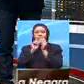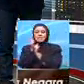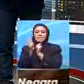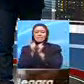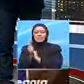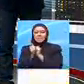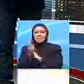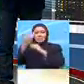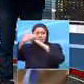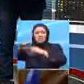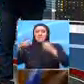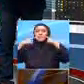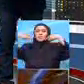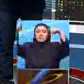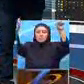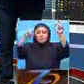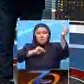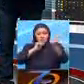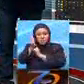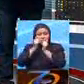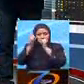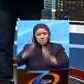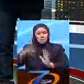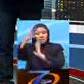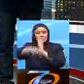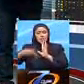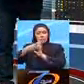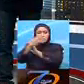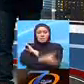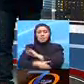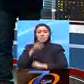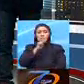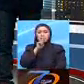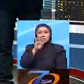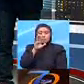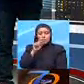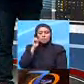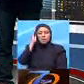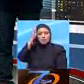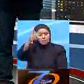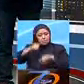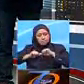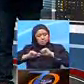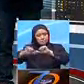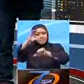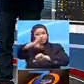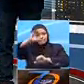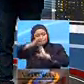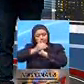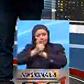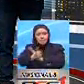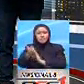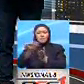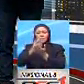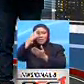mengatakan selepas kejayaan atlet Paralimpik negara, Kementerian Belia dan Sukan KBS akan terus mencari bakat baru untuk